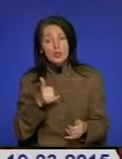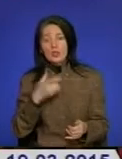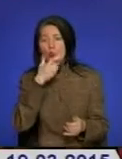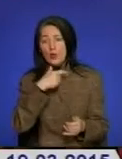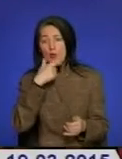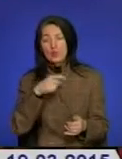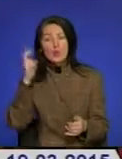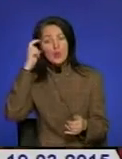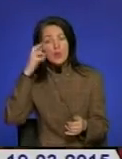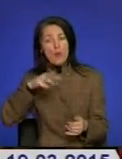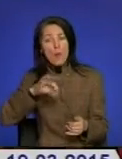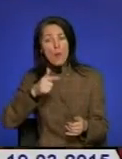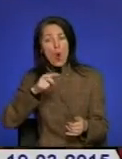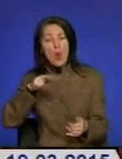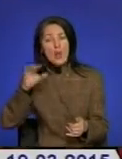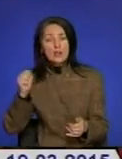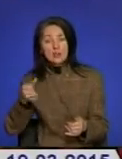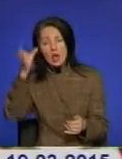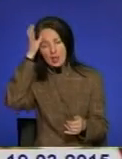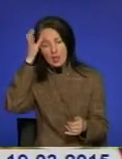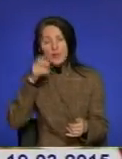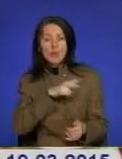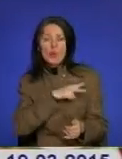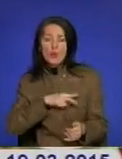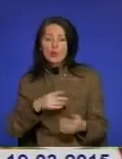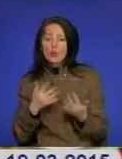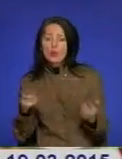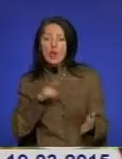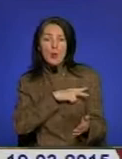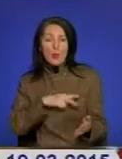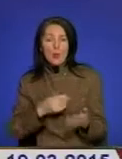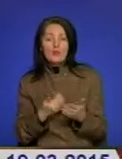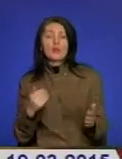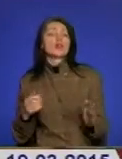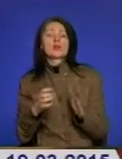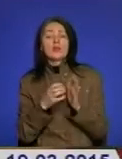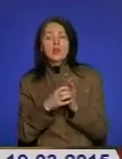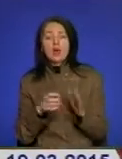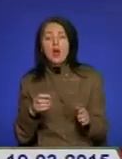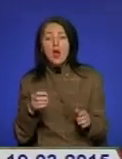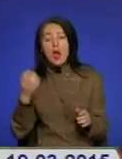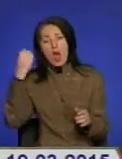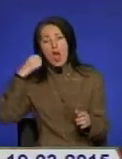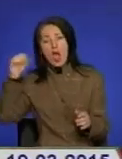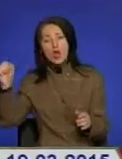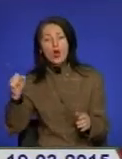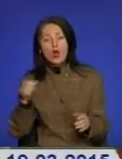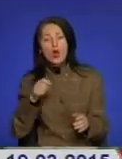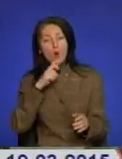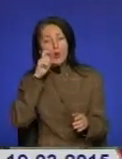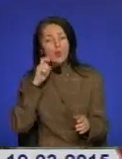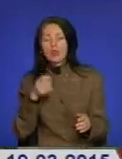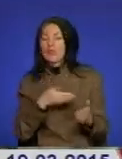академії, лауреатом багатьох премій. А від звання Героя України відмовилася зі словами «політичної біжутерії не